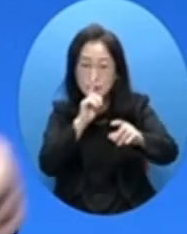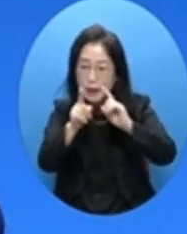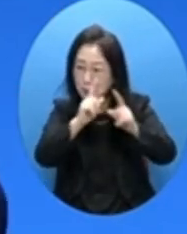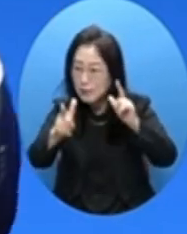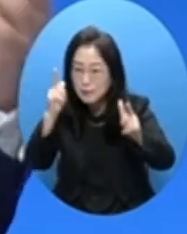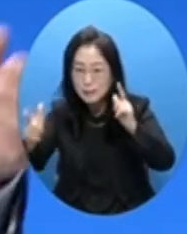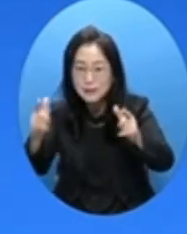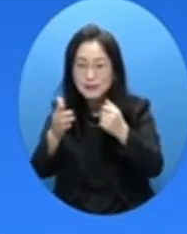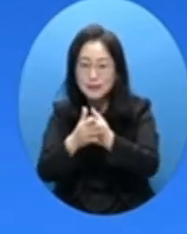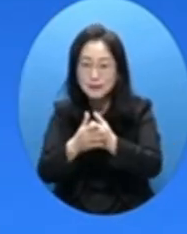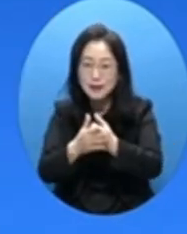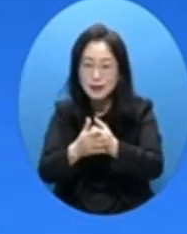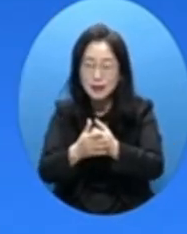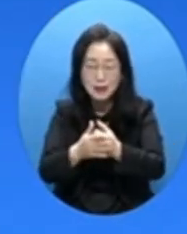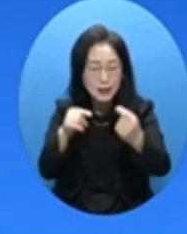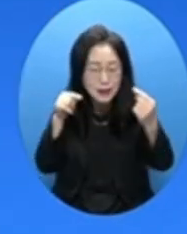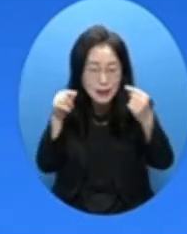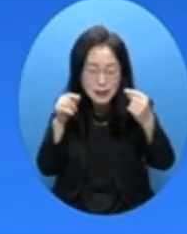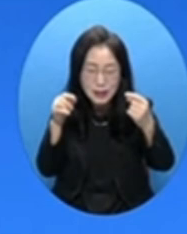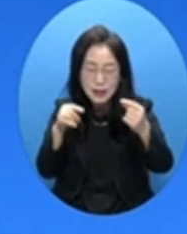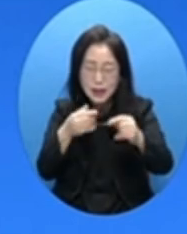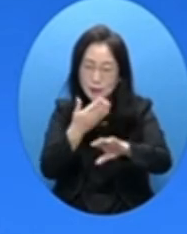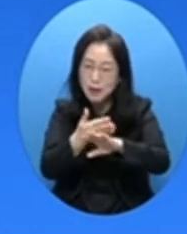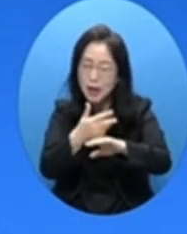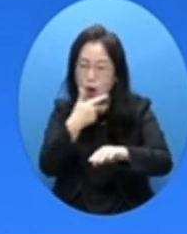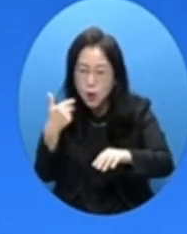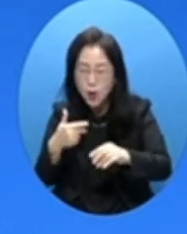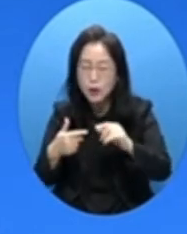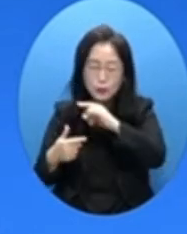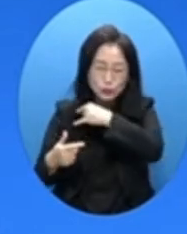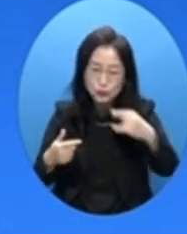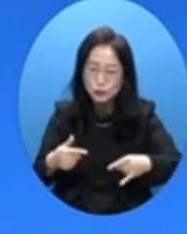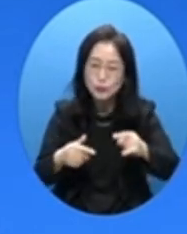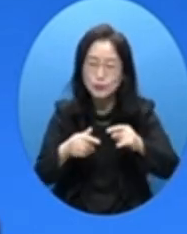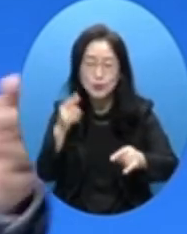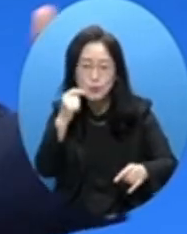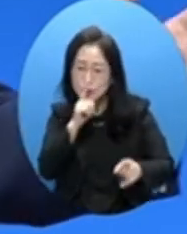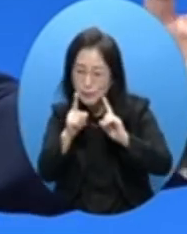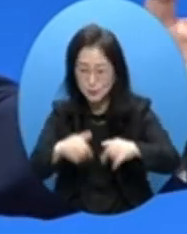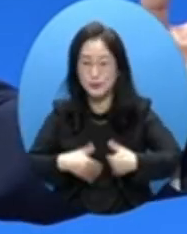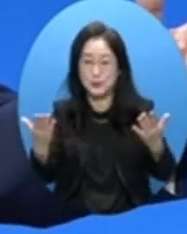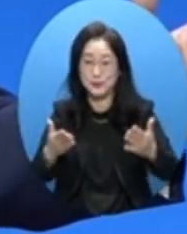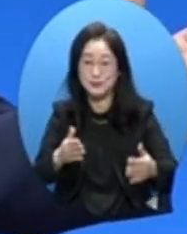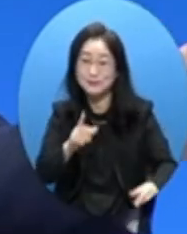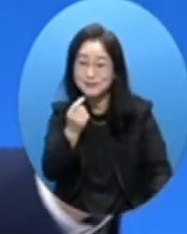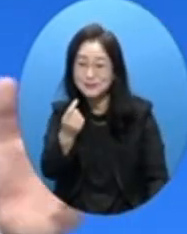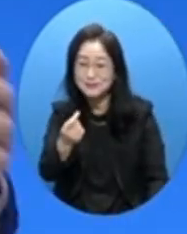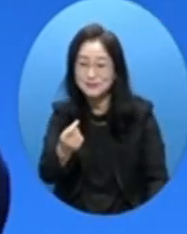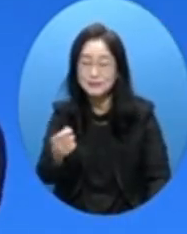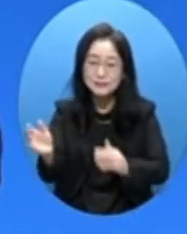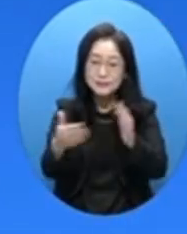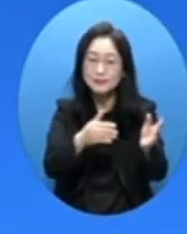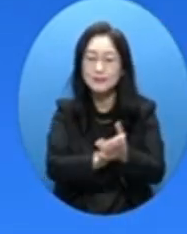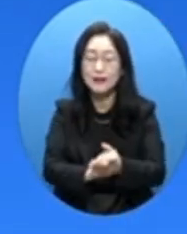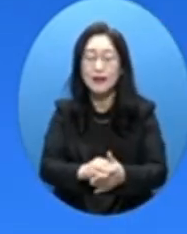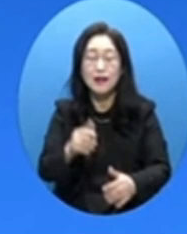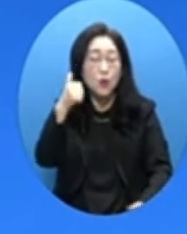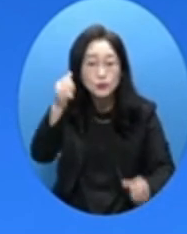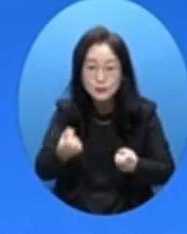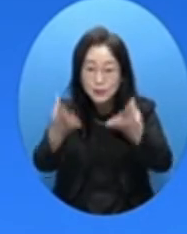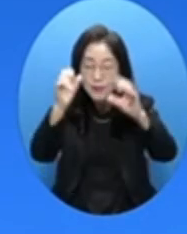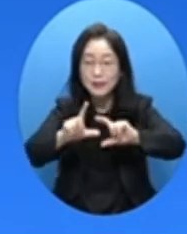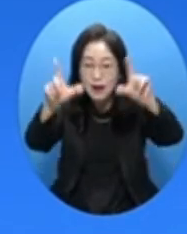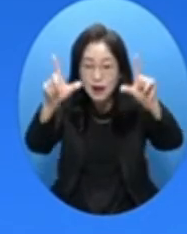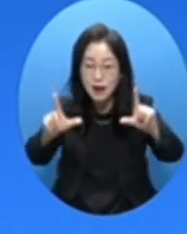우리가 대화해야 될 필요가 없는데 그때 밥을 다 사건으로 나눠진 것입니다 그런데 오순절 날